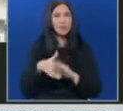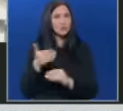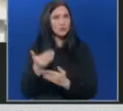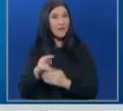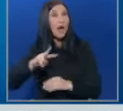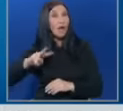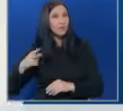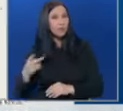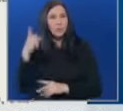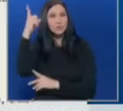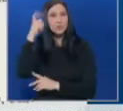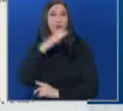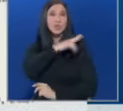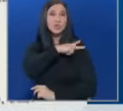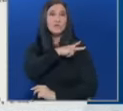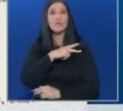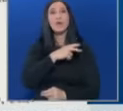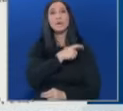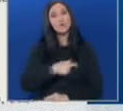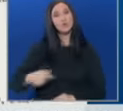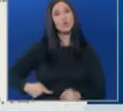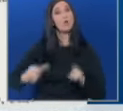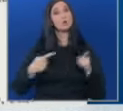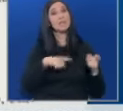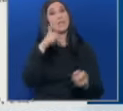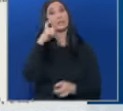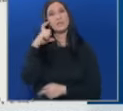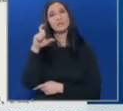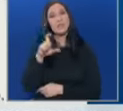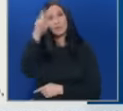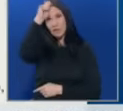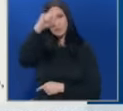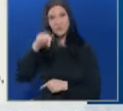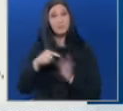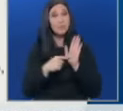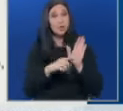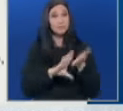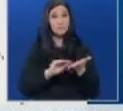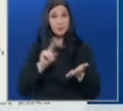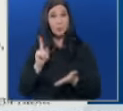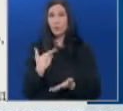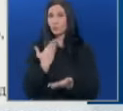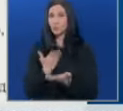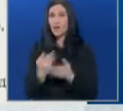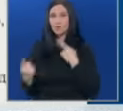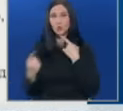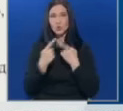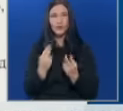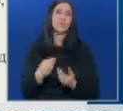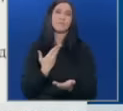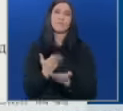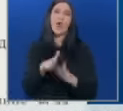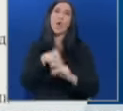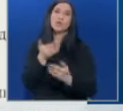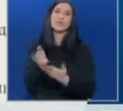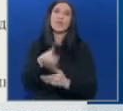а другата по сигнала на шефа на националното следствие Борислав Сарафов. Гешев днес показа писмото, с което му е поставено условие да подаде оставка,